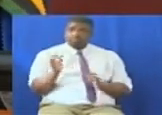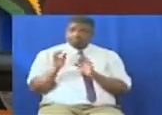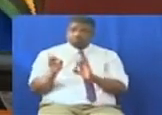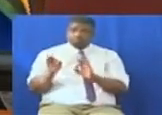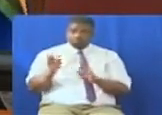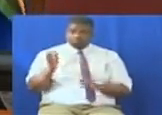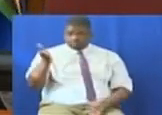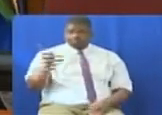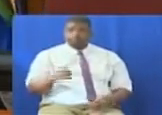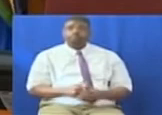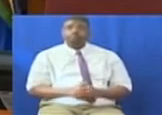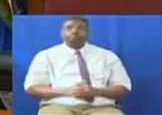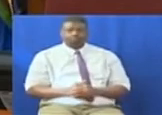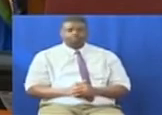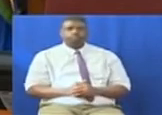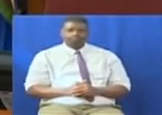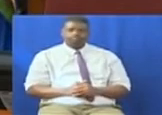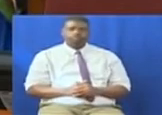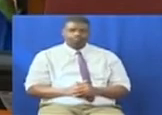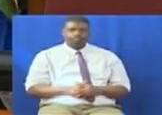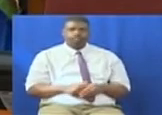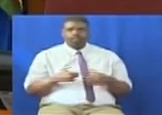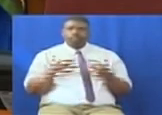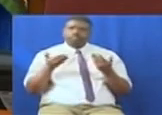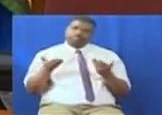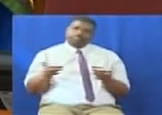nini. Kwa hiyo